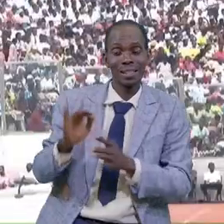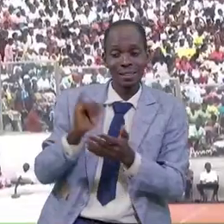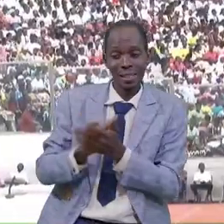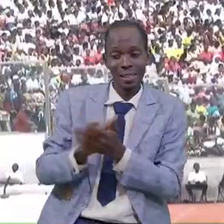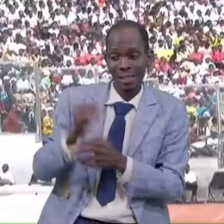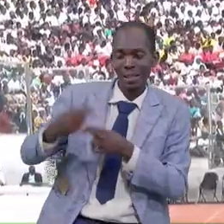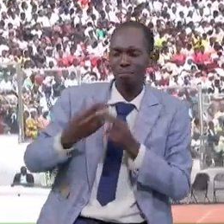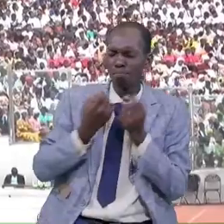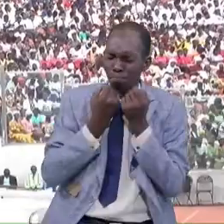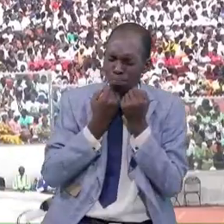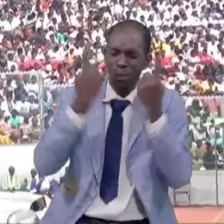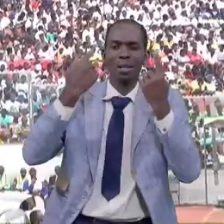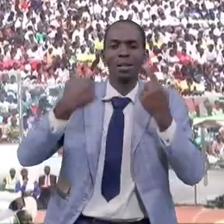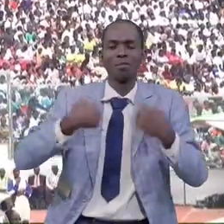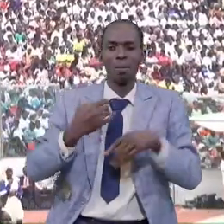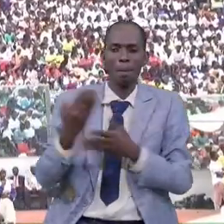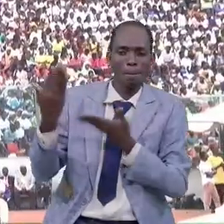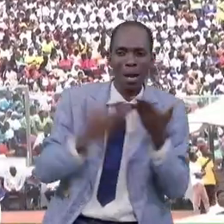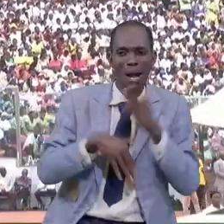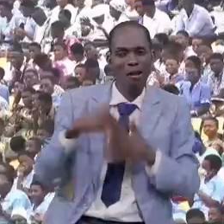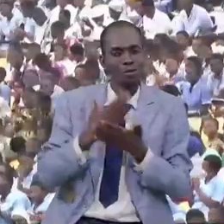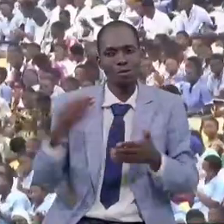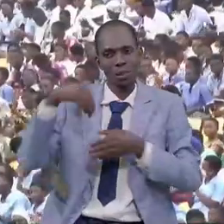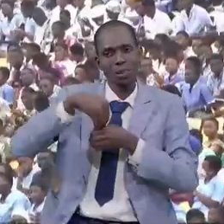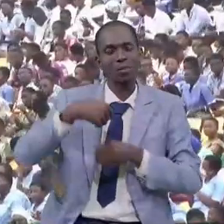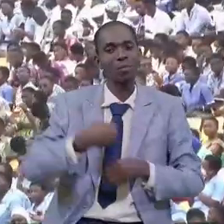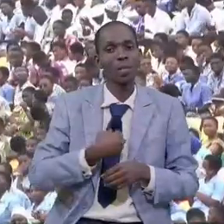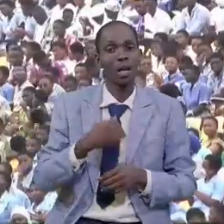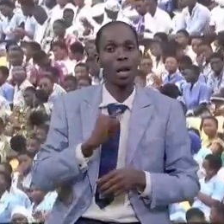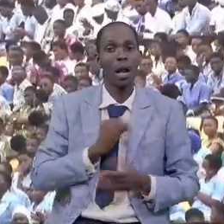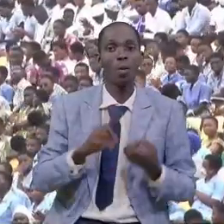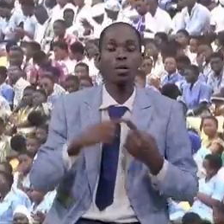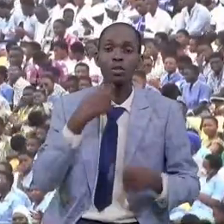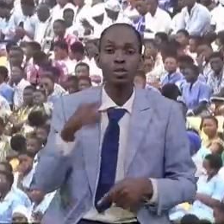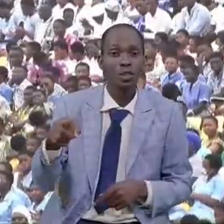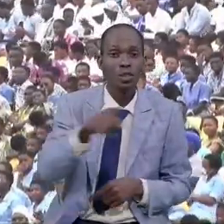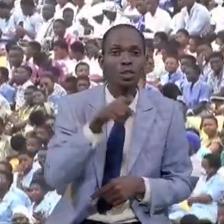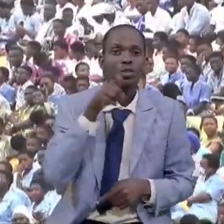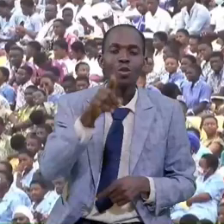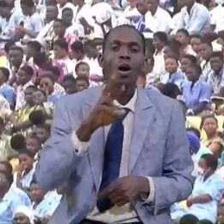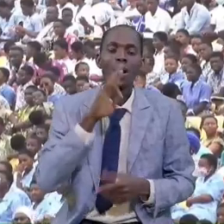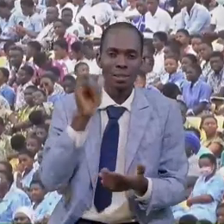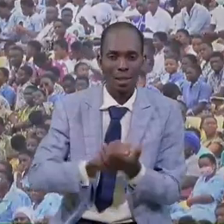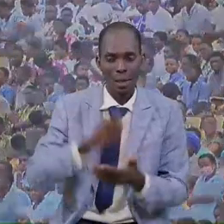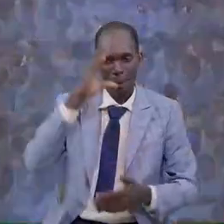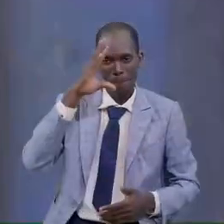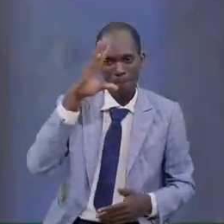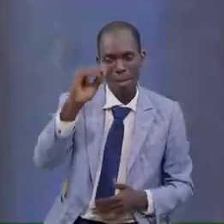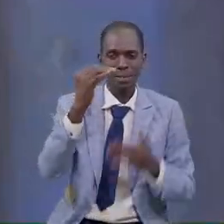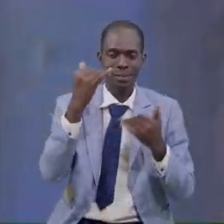chose en moi. Je viens te dire aujourd'hui que tu es cet homme. Tu